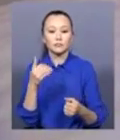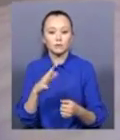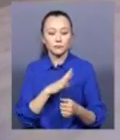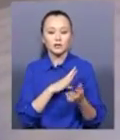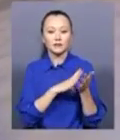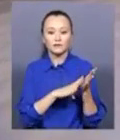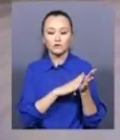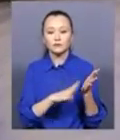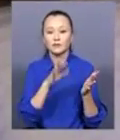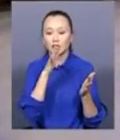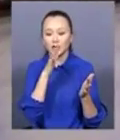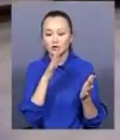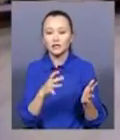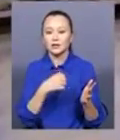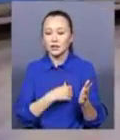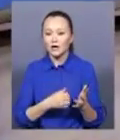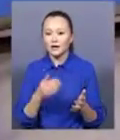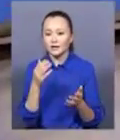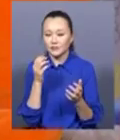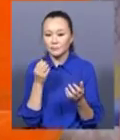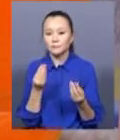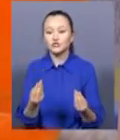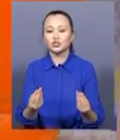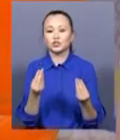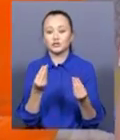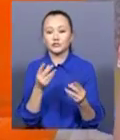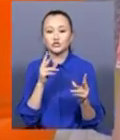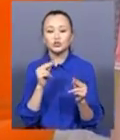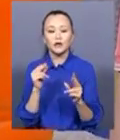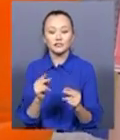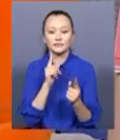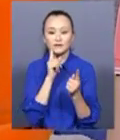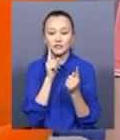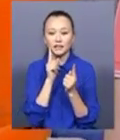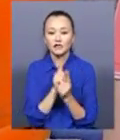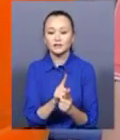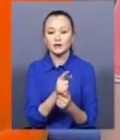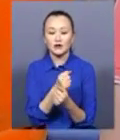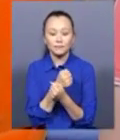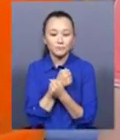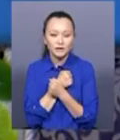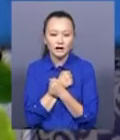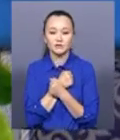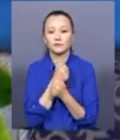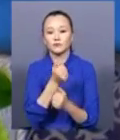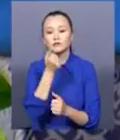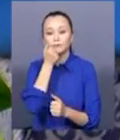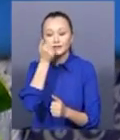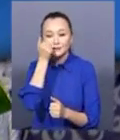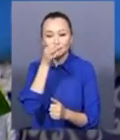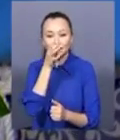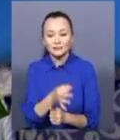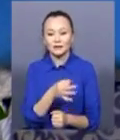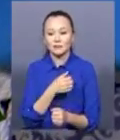было 90 лет. И я имела честь, имела счастье встретиться, обнять его, поблагодарить.